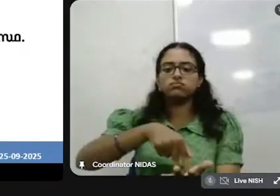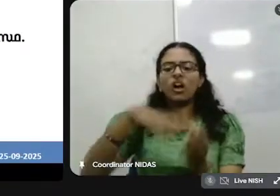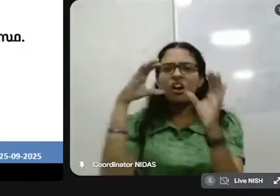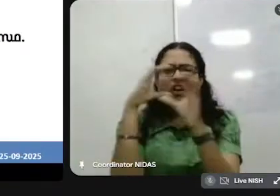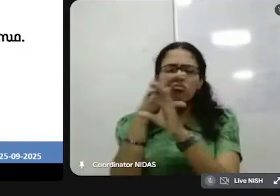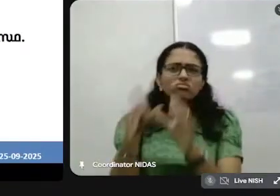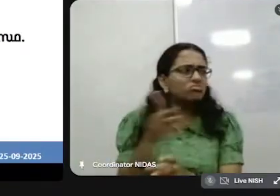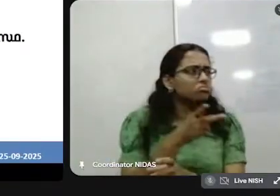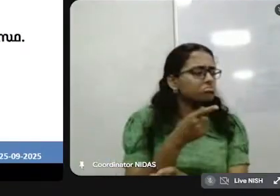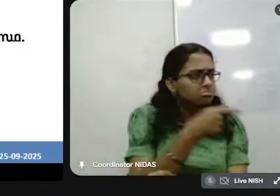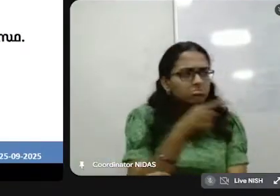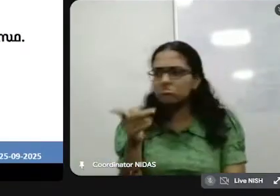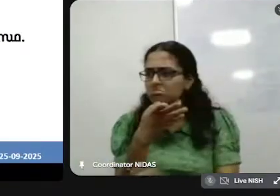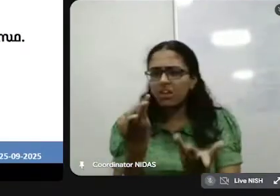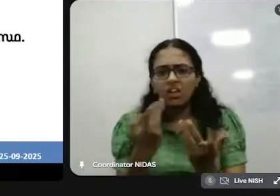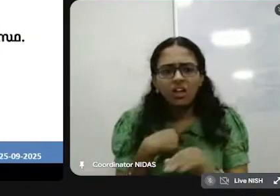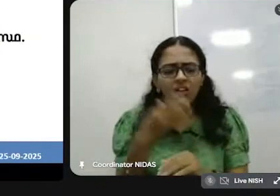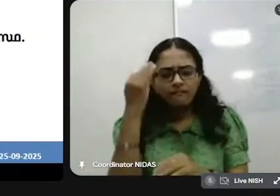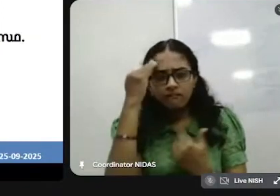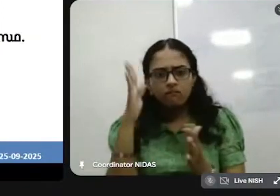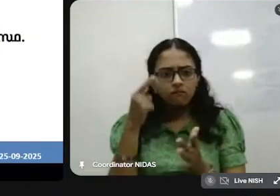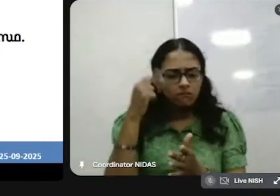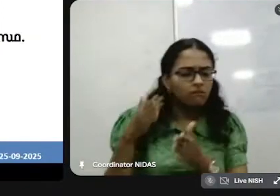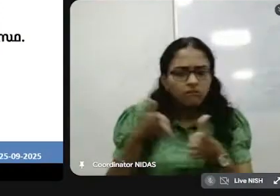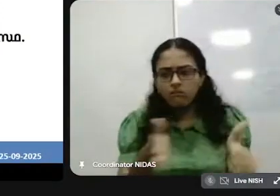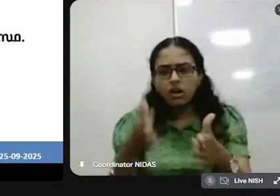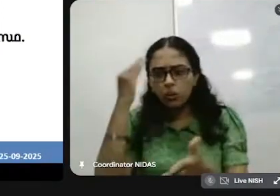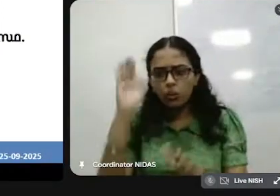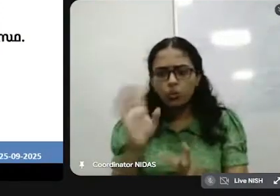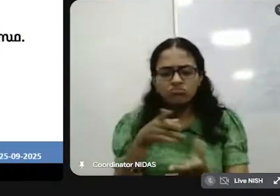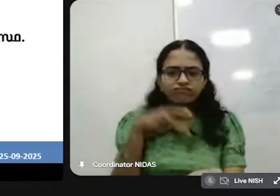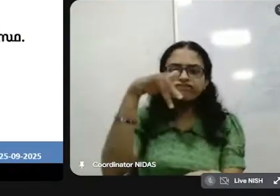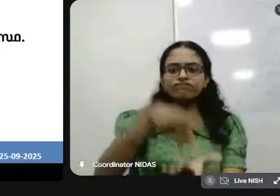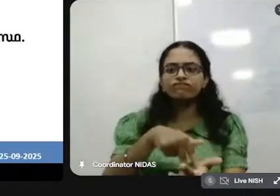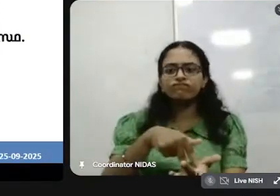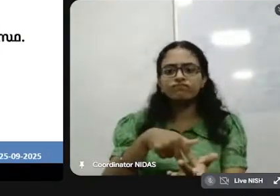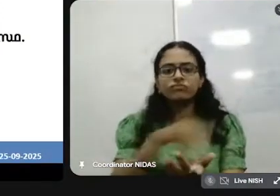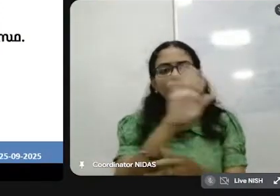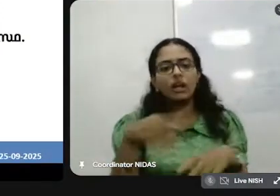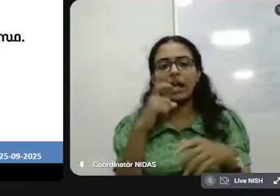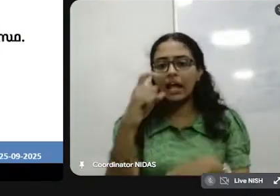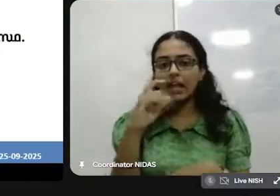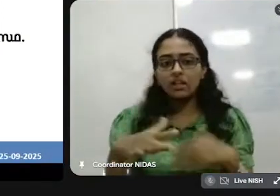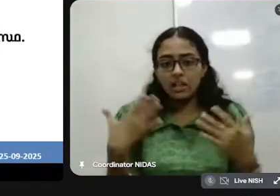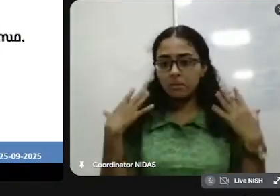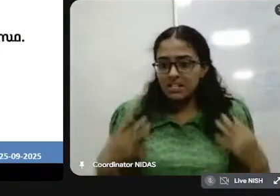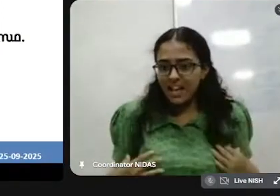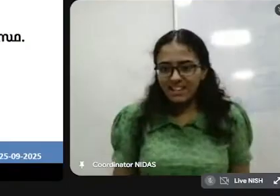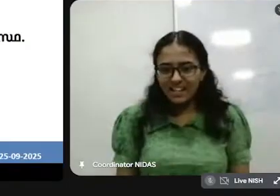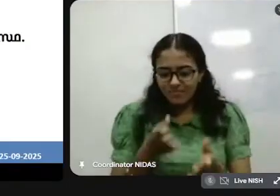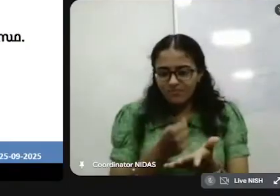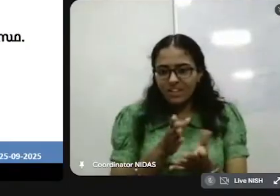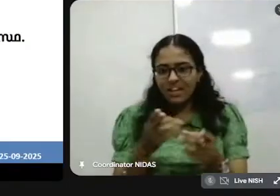ഒരു സ്ഥലകാല ബോധം പോകുന്ന അവസ്ഥ അവർക്ക് ഉണ്ടായിരിക്കാം. അതേപോലെ തന്നെ നമ്മുടെ ശരീരത്തിന്റെ ഭാഗങ്ങളെ